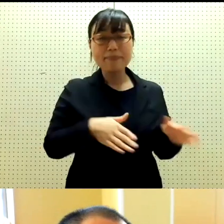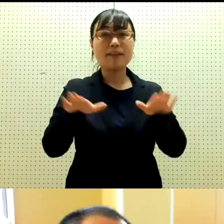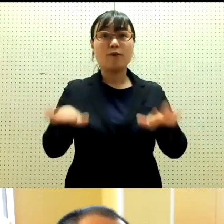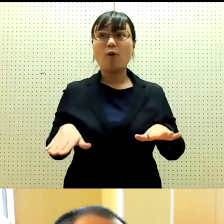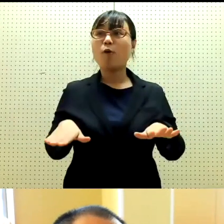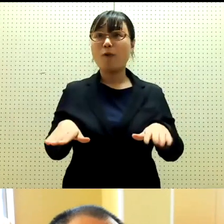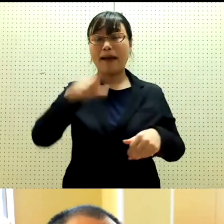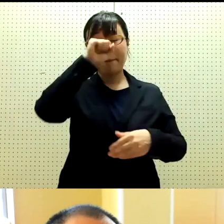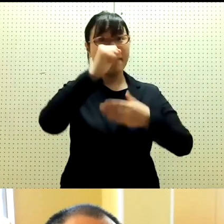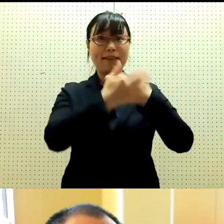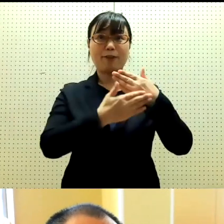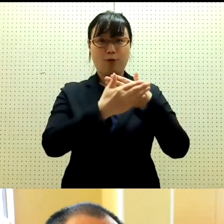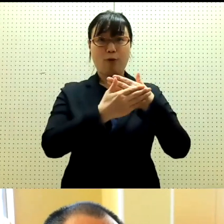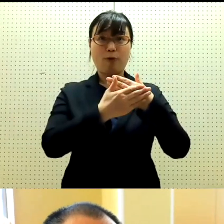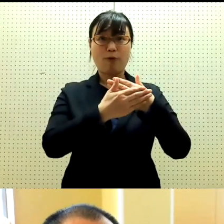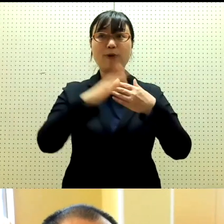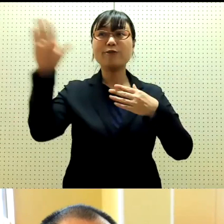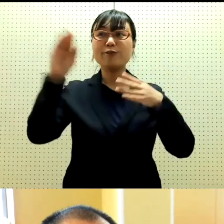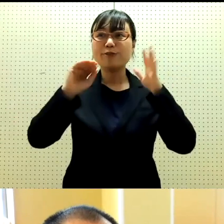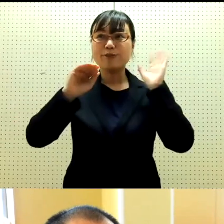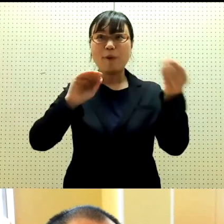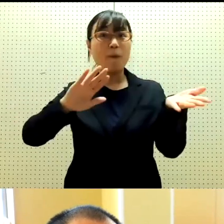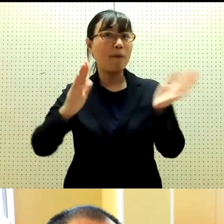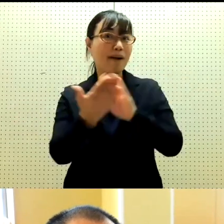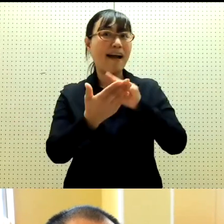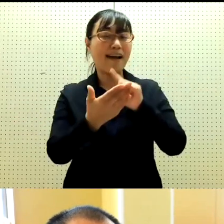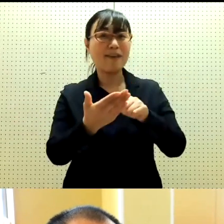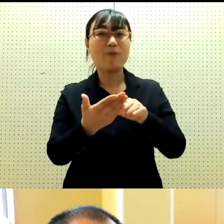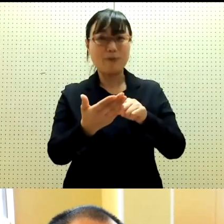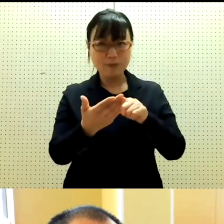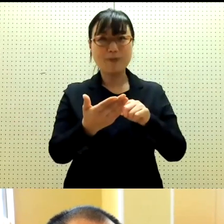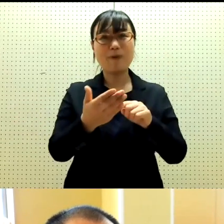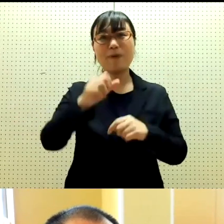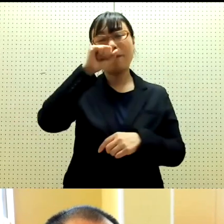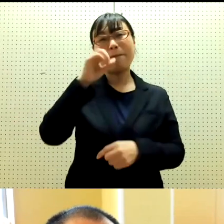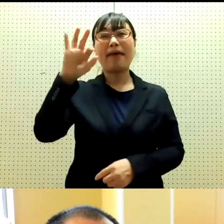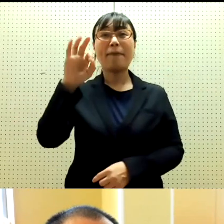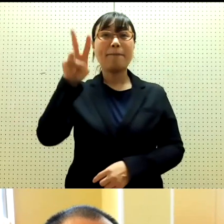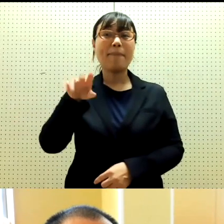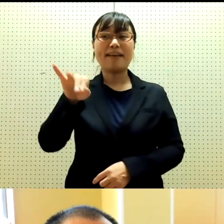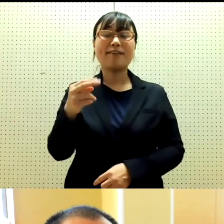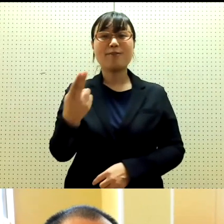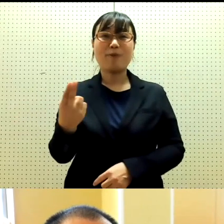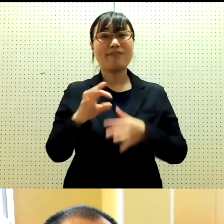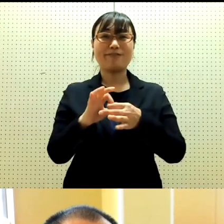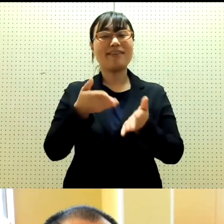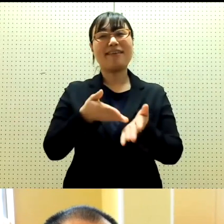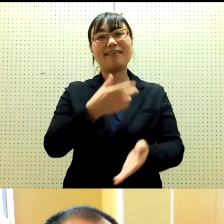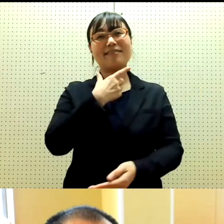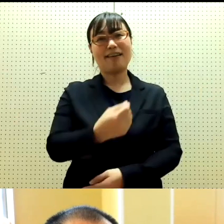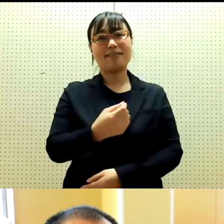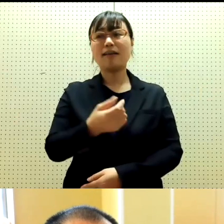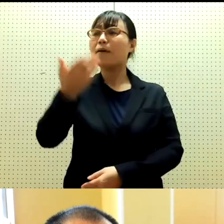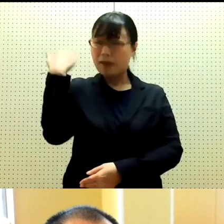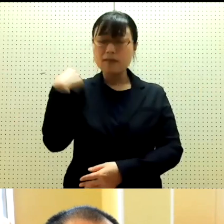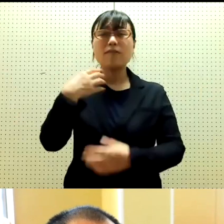て話し合いを深めていきたいというふうに思っております。なお前回のテーマとなりましたこの懸念されるところにつき